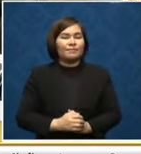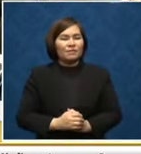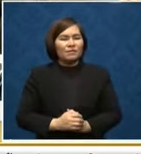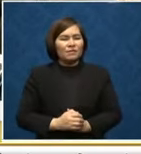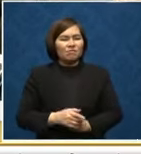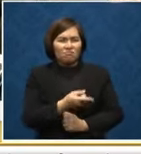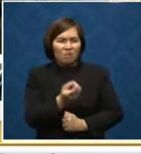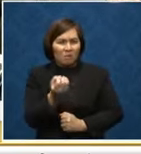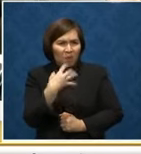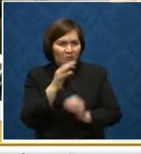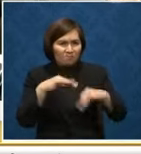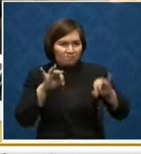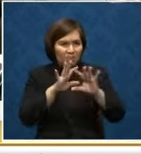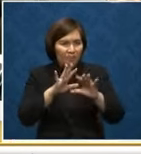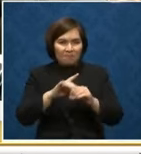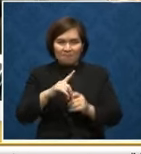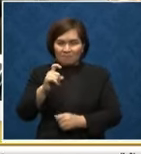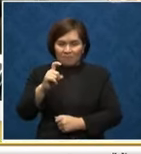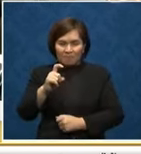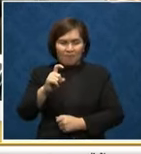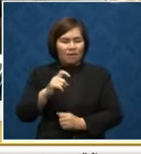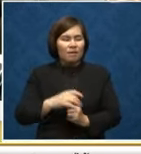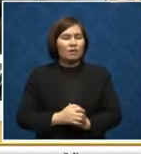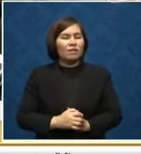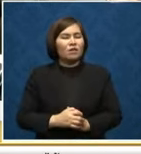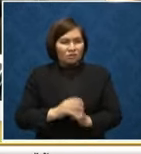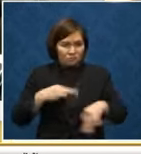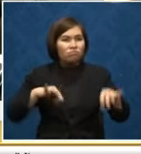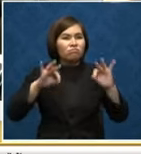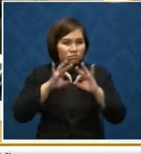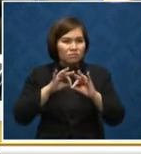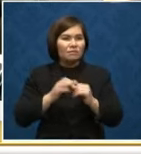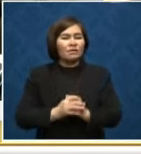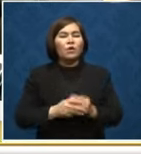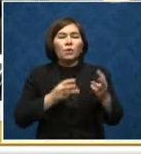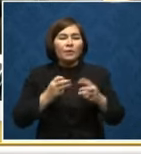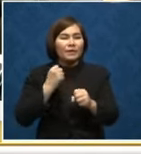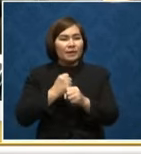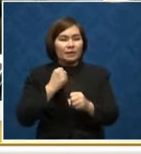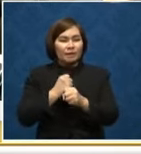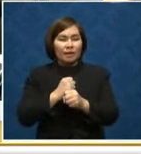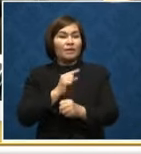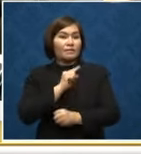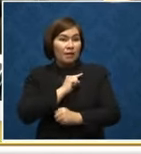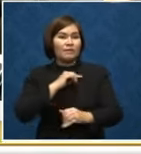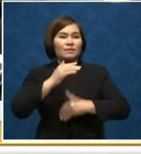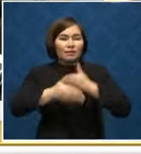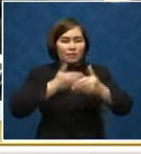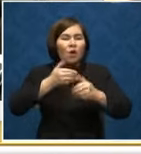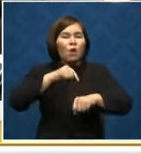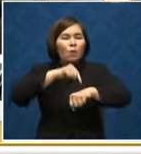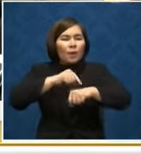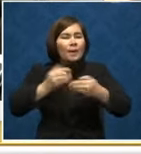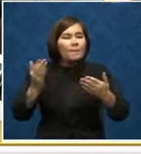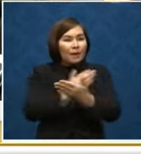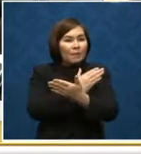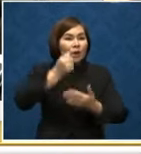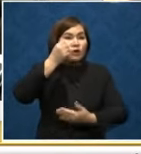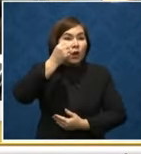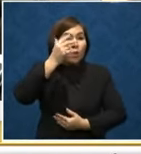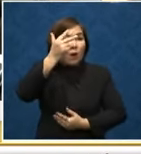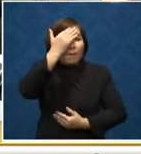าไม่สำคัญไม่ได้ครับแต่เพื่อการเดินหน้าการทำหน้าที่ของพวกเราครับท่านประธานครับผมคิดว่าการที่เราแบ่งเวลาออกเป็น3วันนั้น